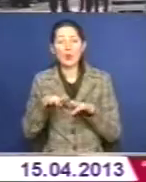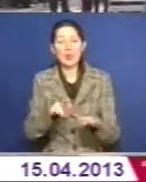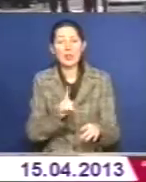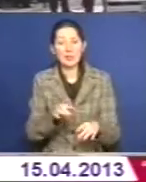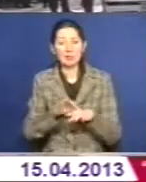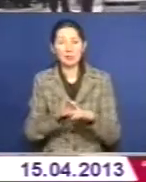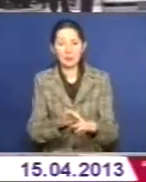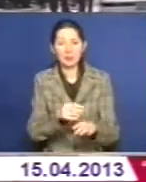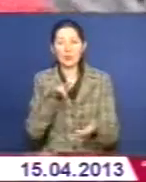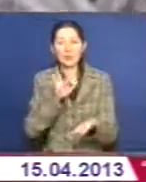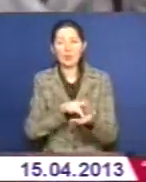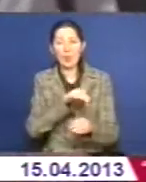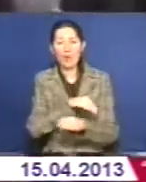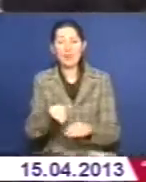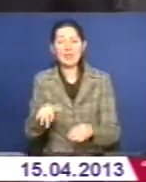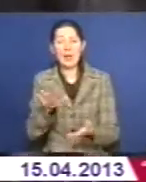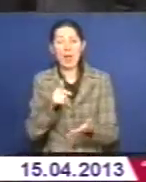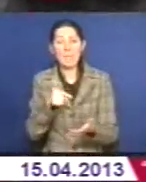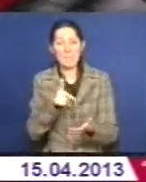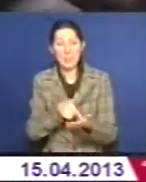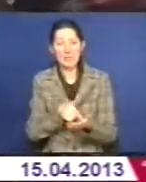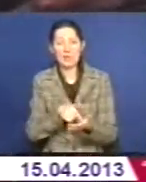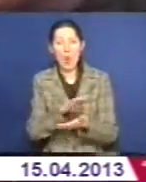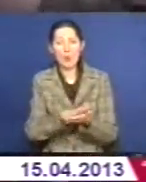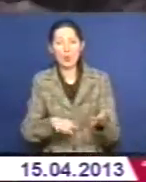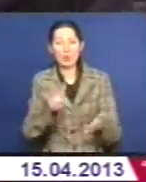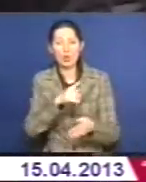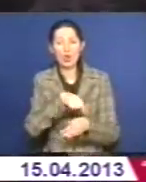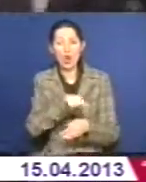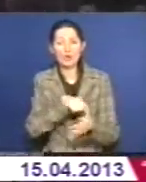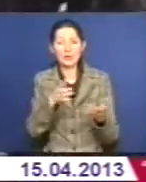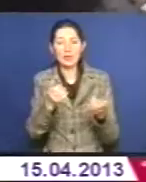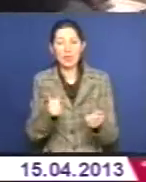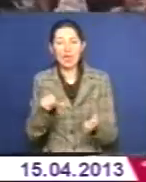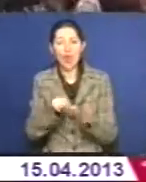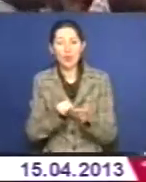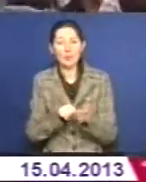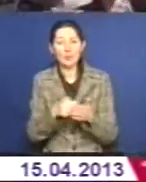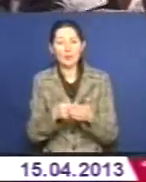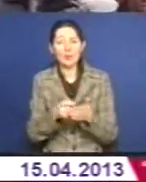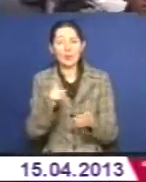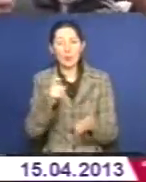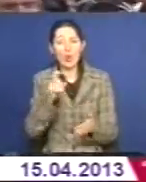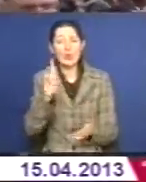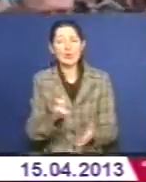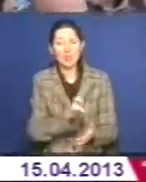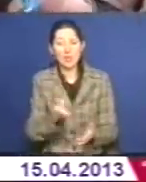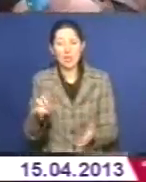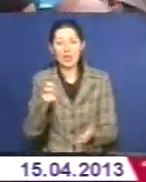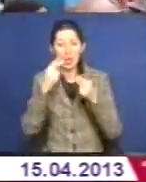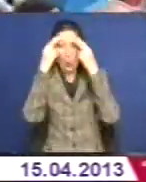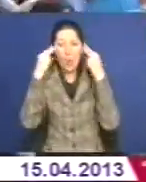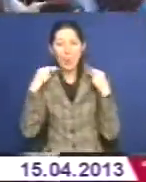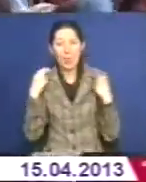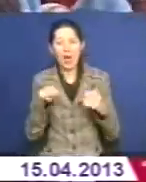впродовж 4 годин, взяли участь понад 100 священників, члени монаших згромаджень, представники влади та